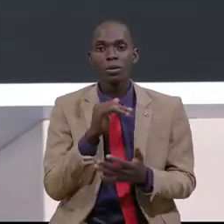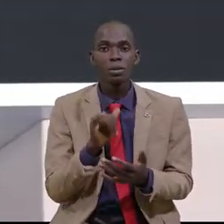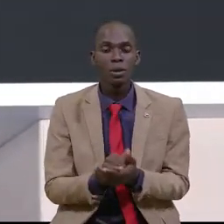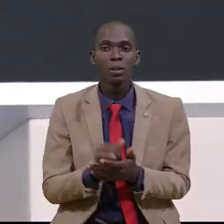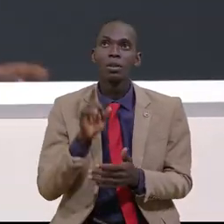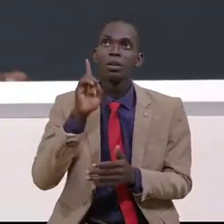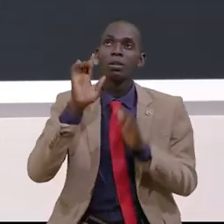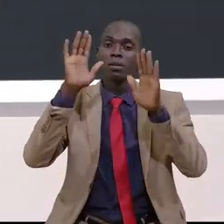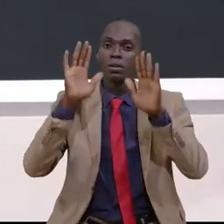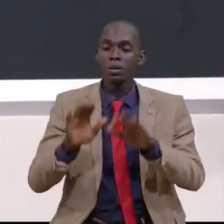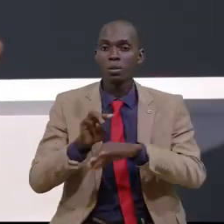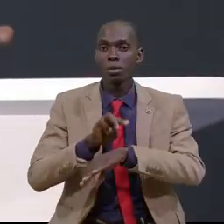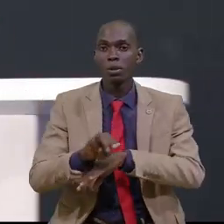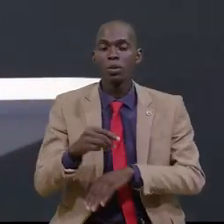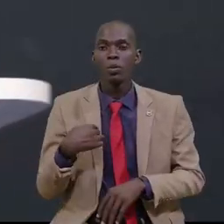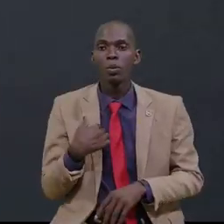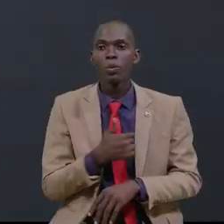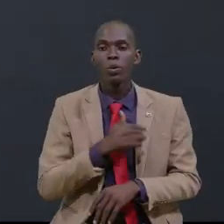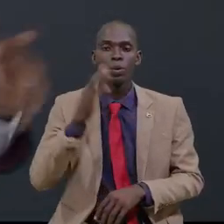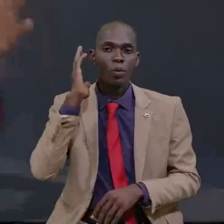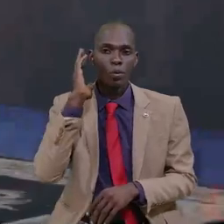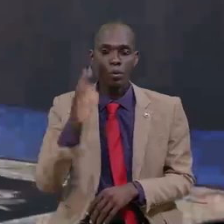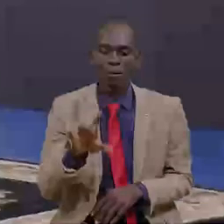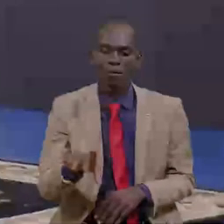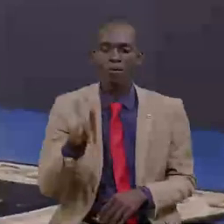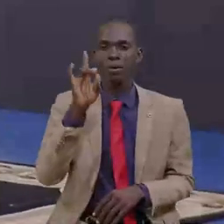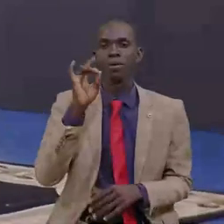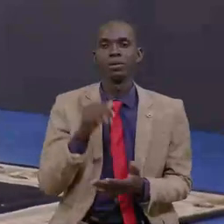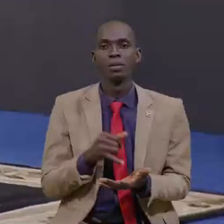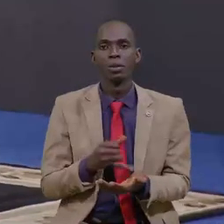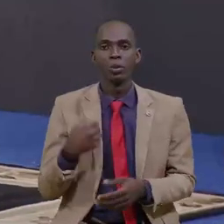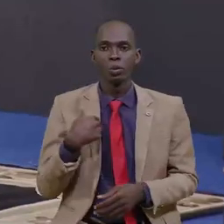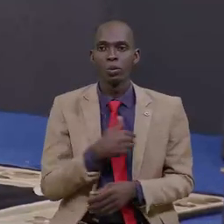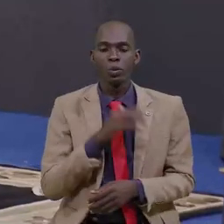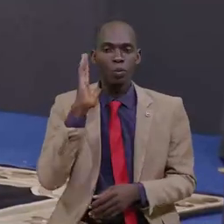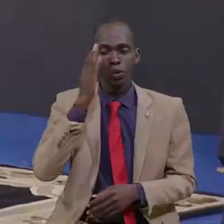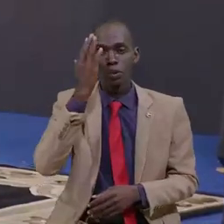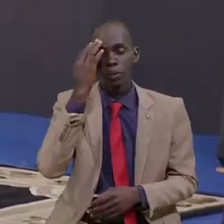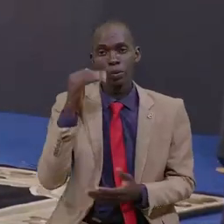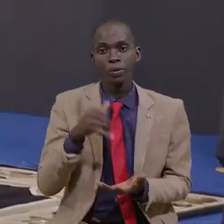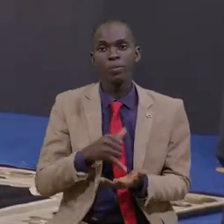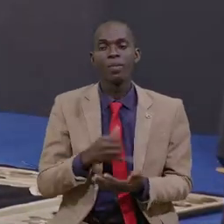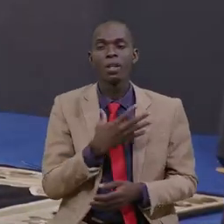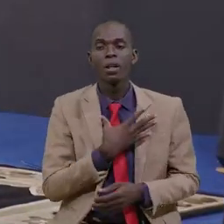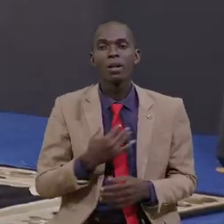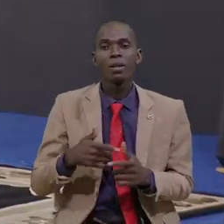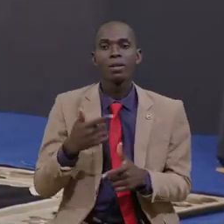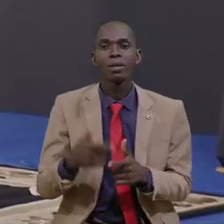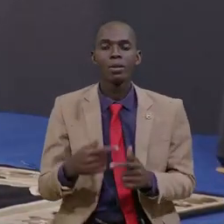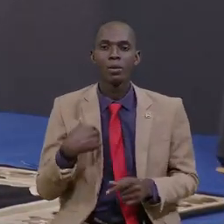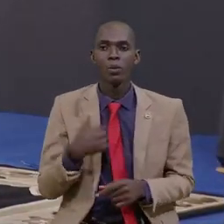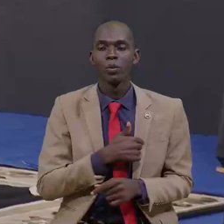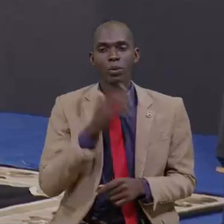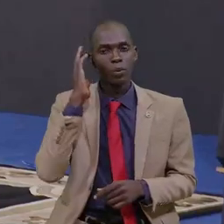pour que ce ministère excellent, nous puissions le découvrir, nous puissions le discerner